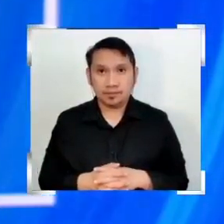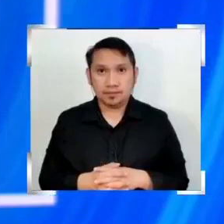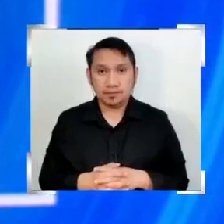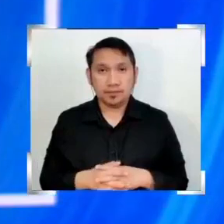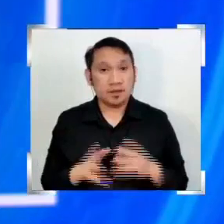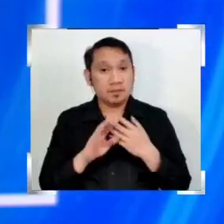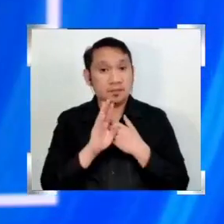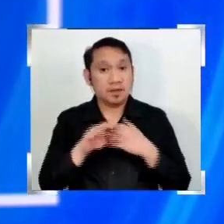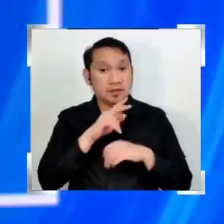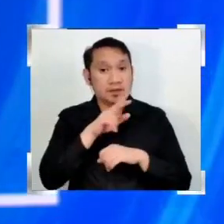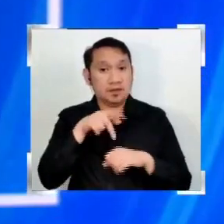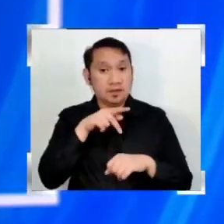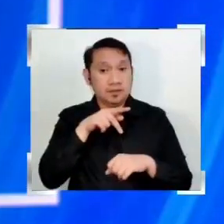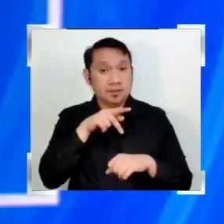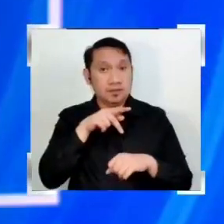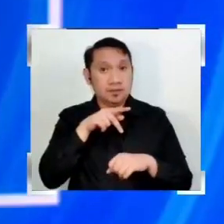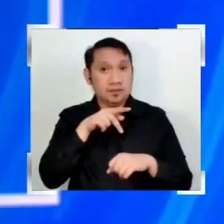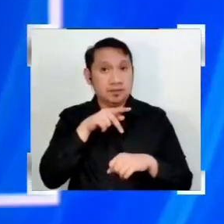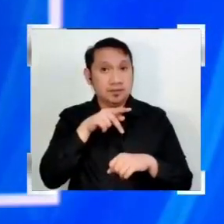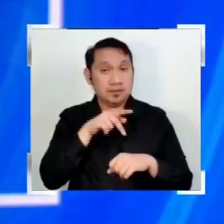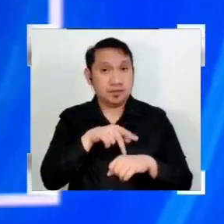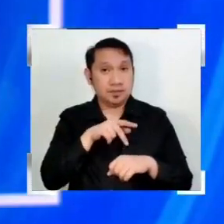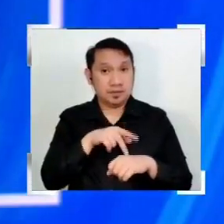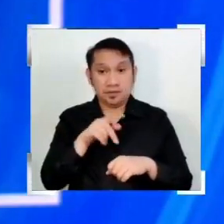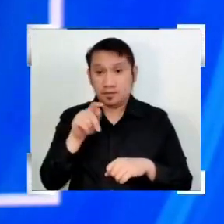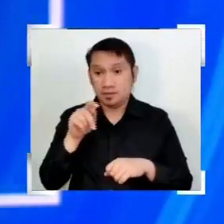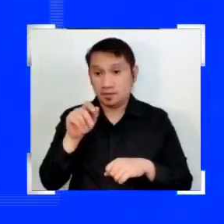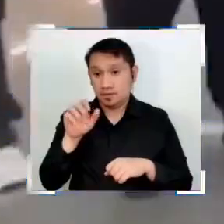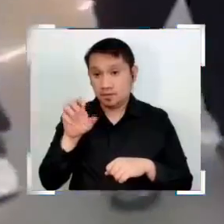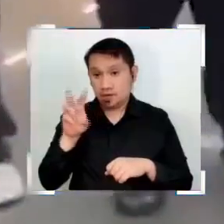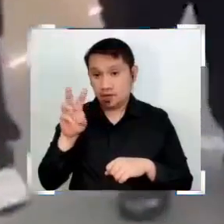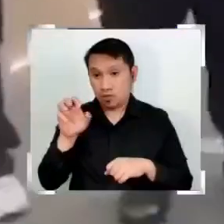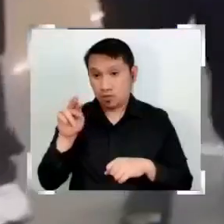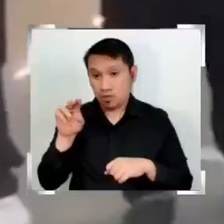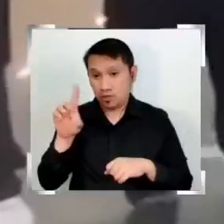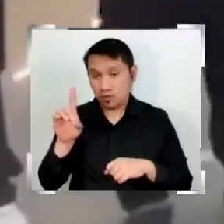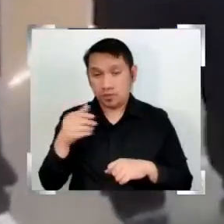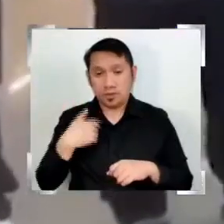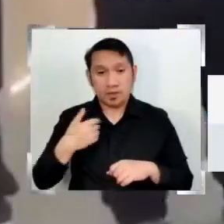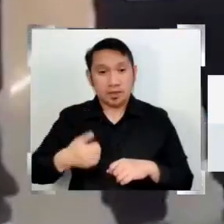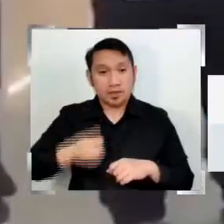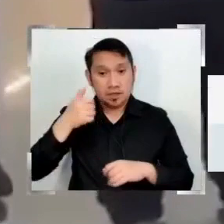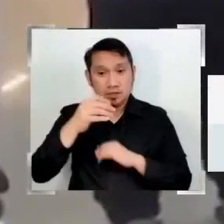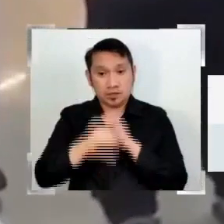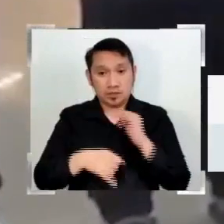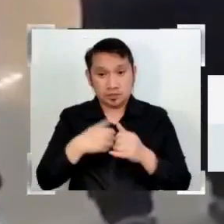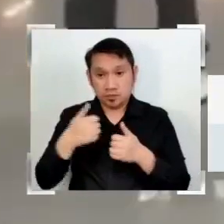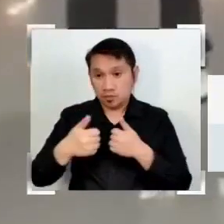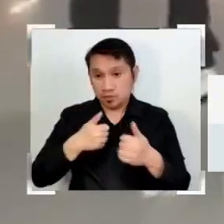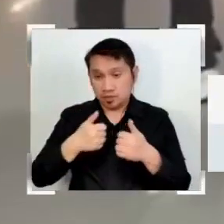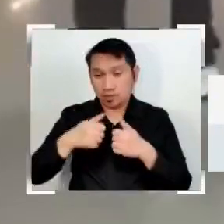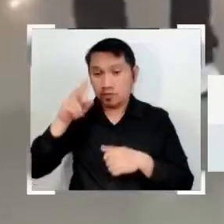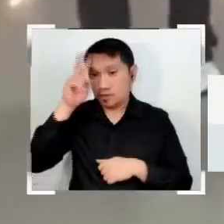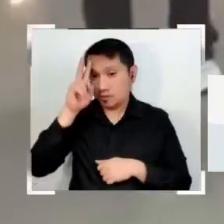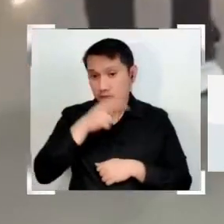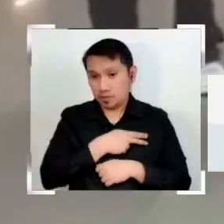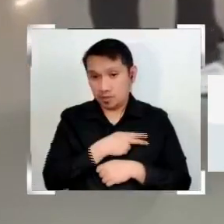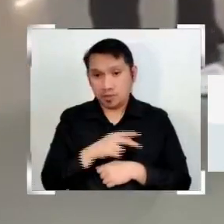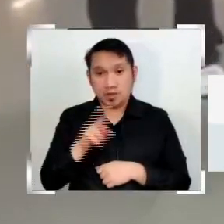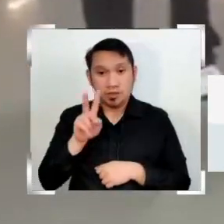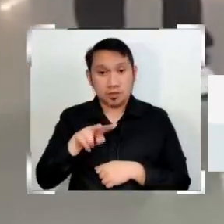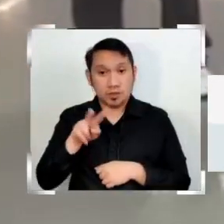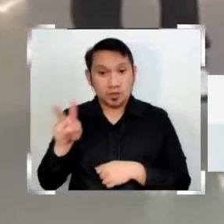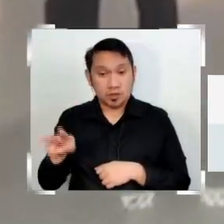Balikbansa ng Pilipinas, Taekwondo matapos magwagi po sa isang international tournament sa Vietnam. 12 medal